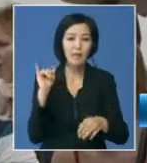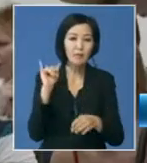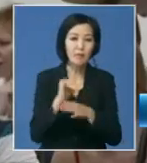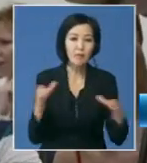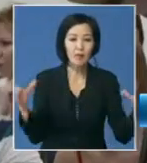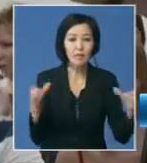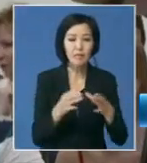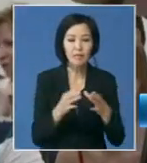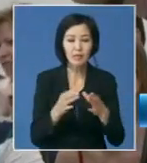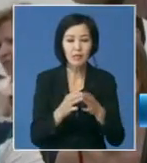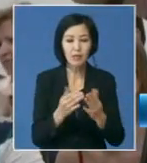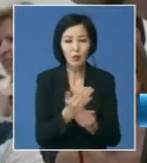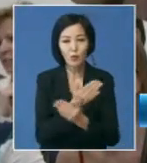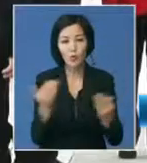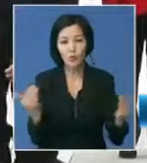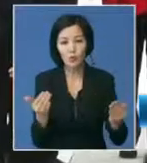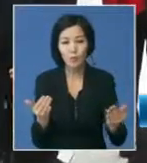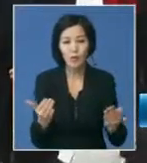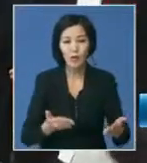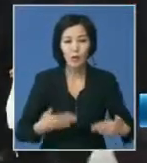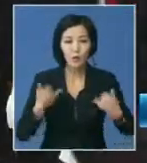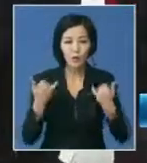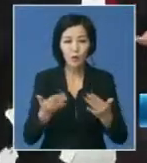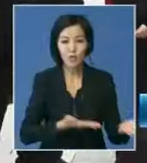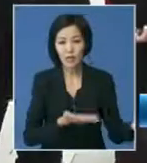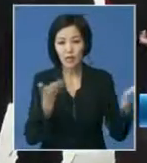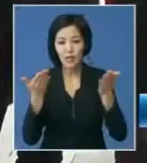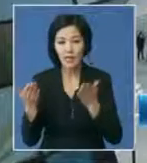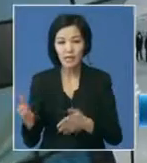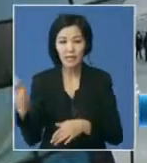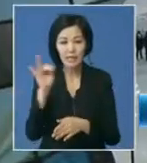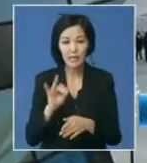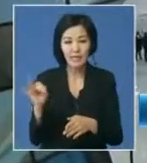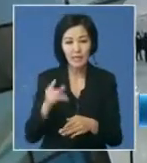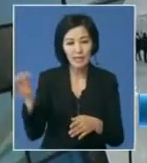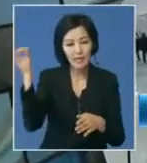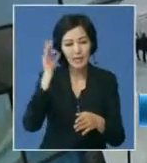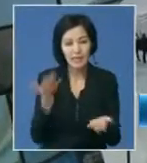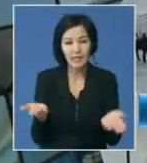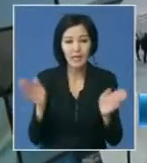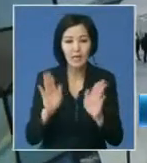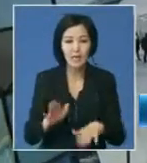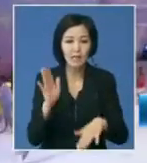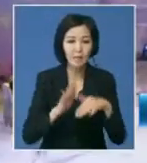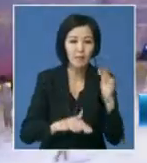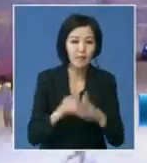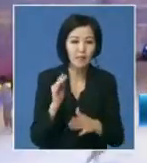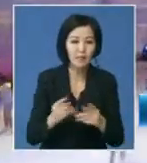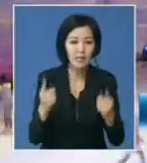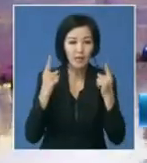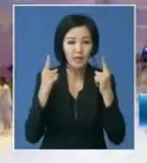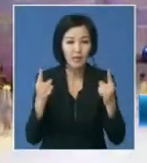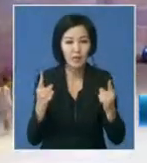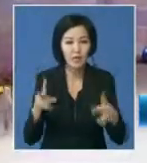бастады. Топтаса суретке түсіп, тарихи сәттен естелік қалдырды. Мұнан соң конгресс орталықта мамандандырылған көрменің маңызын таңдап